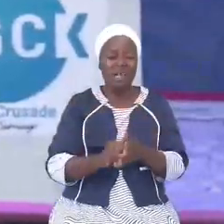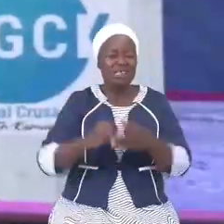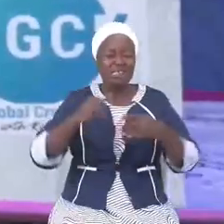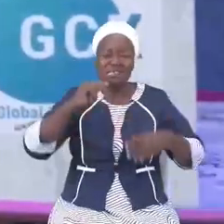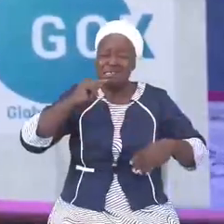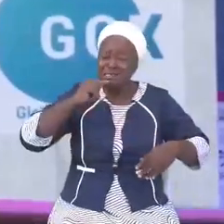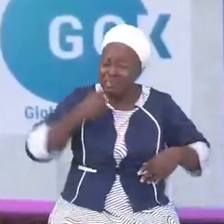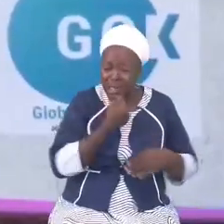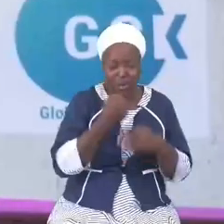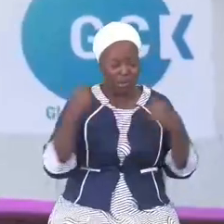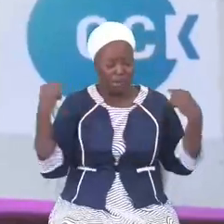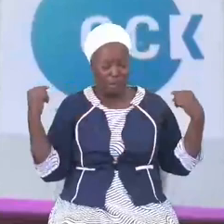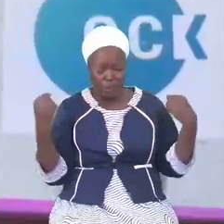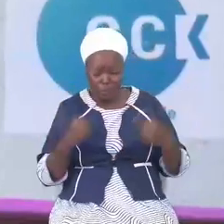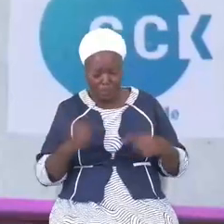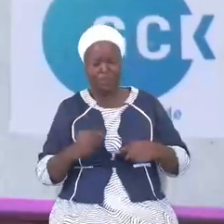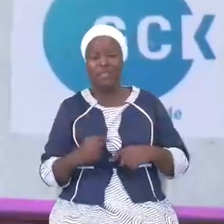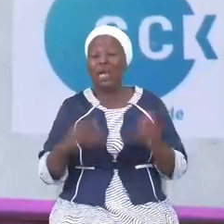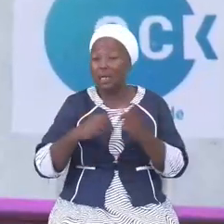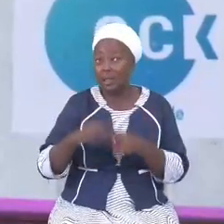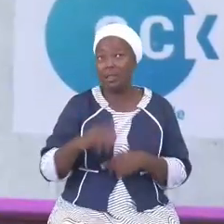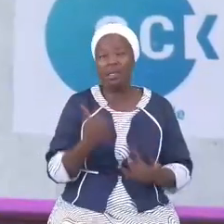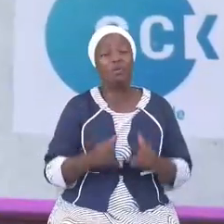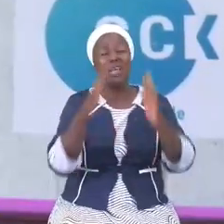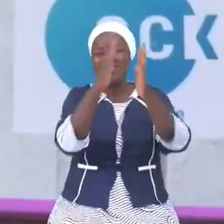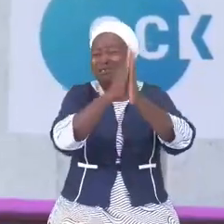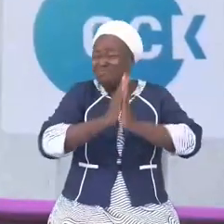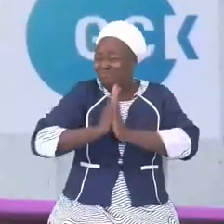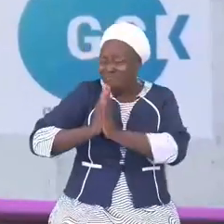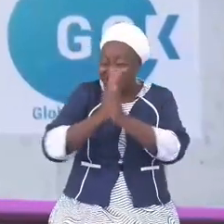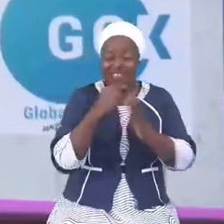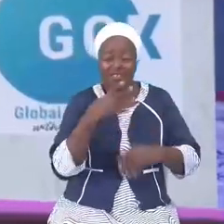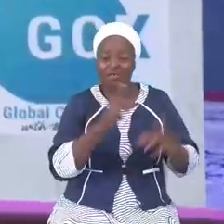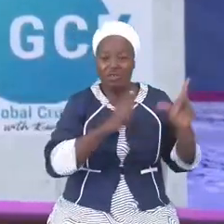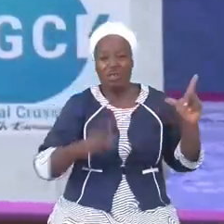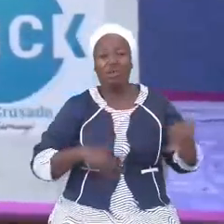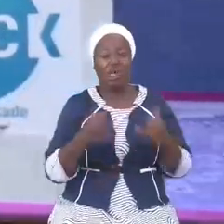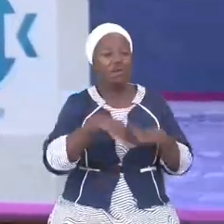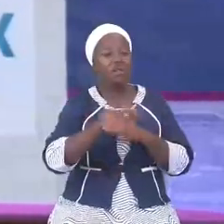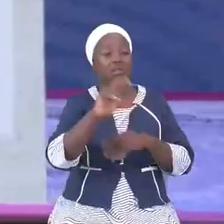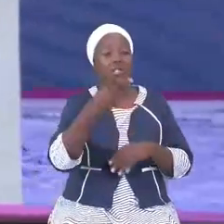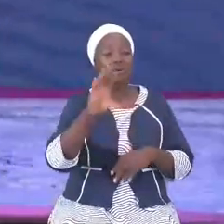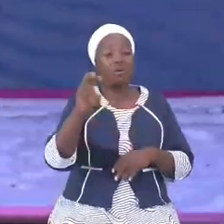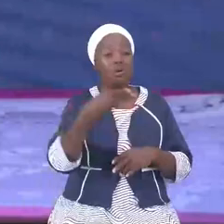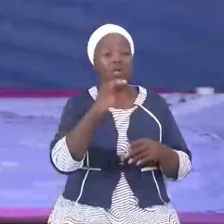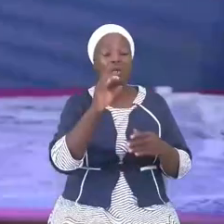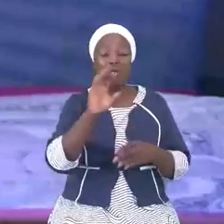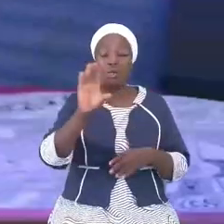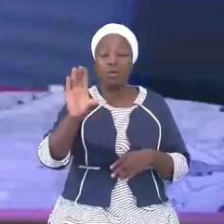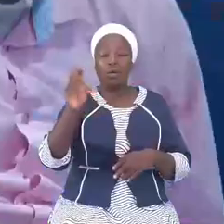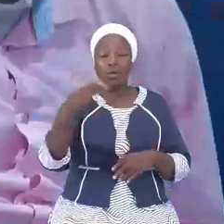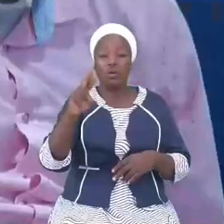agonisante, alors ils cherchent le Seigneur. En 2 Chroniques chapitre 33, verset 9. 2 Chroniques